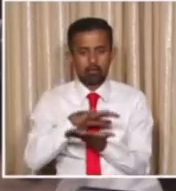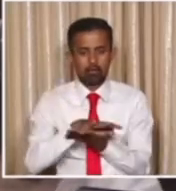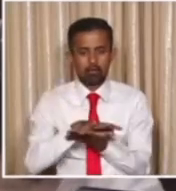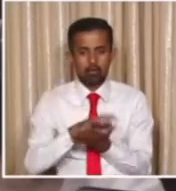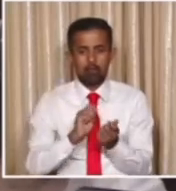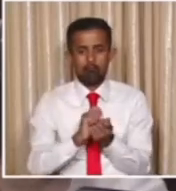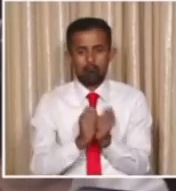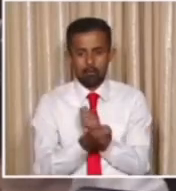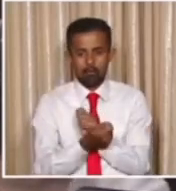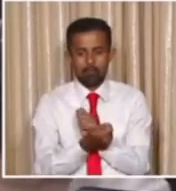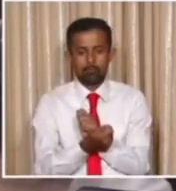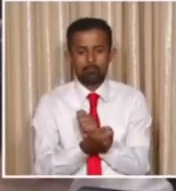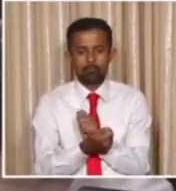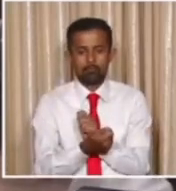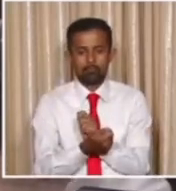ඒ වෙනස්වීම